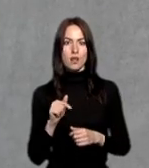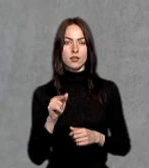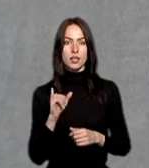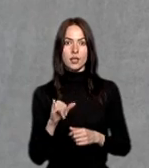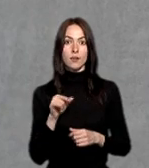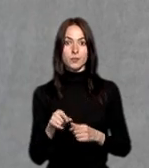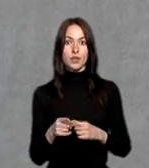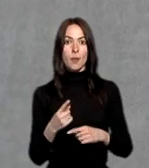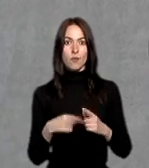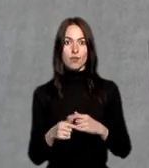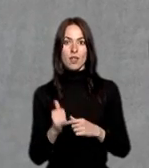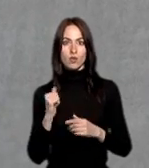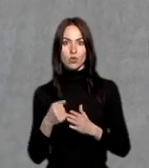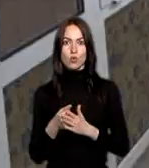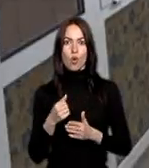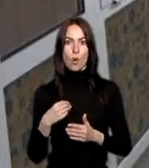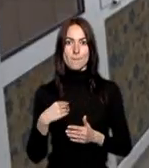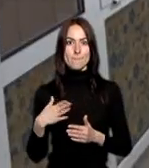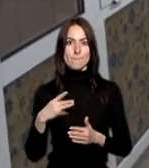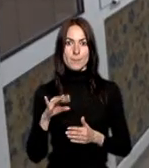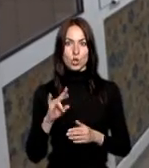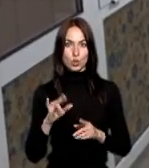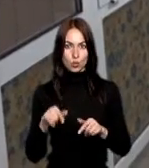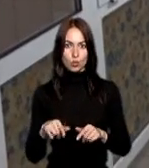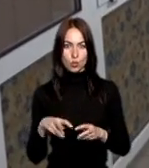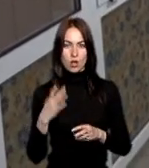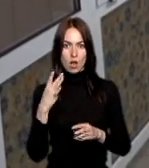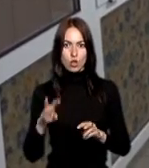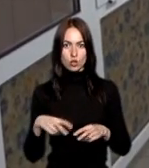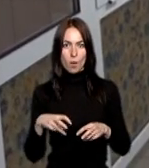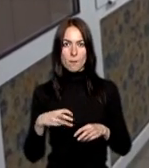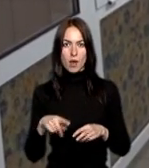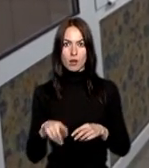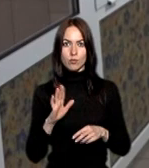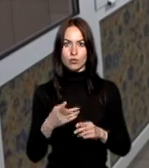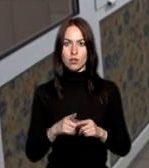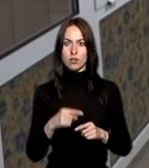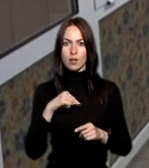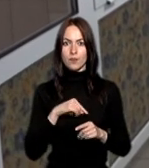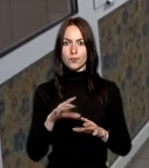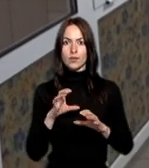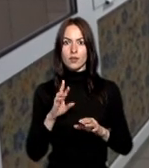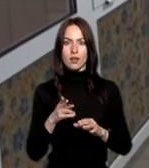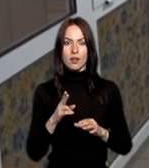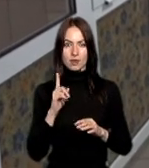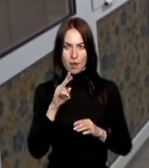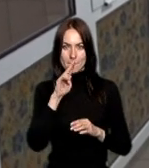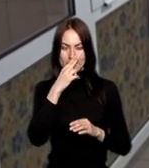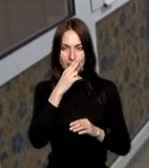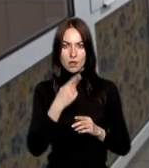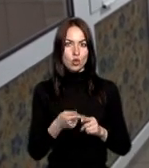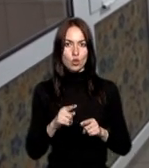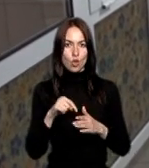повертається назад до притулку, то собака буде це сприймати як зраду. Тобто